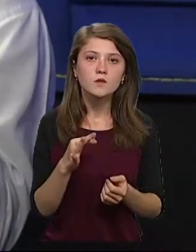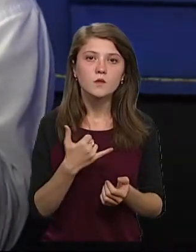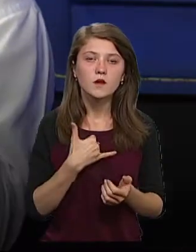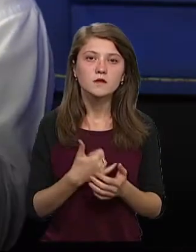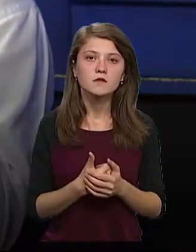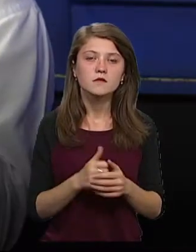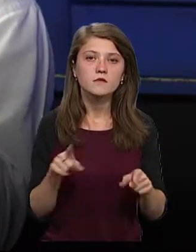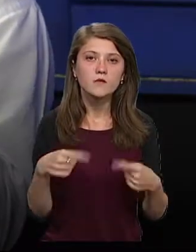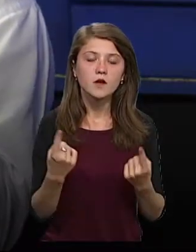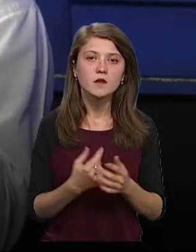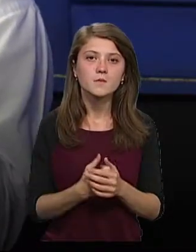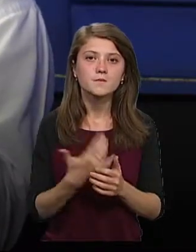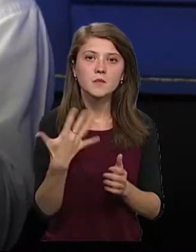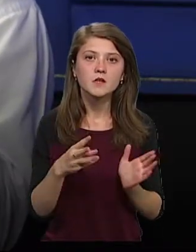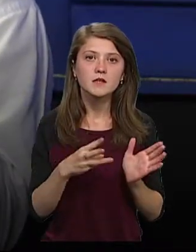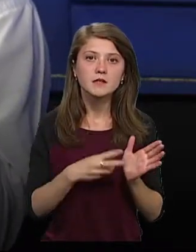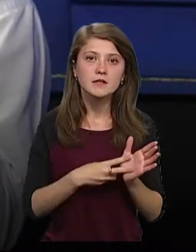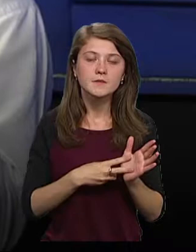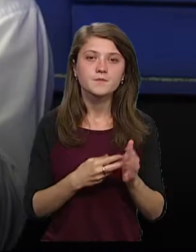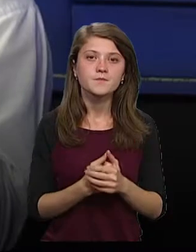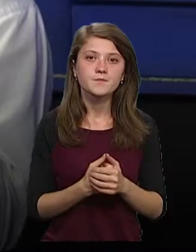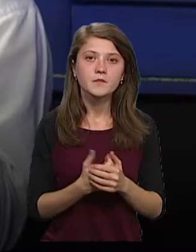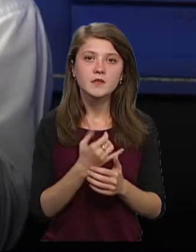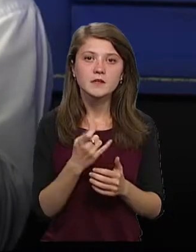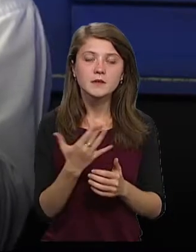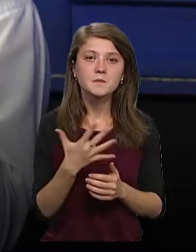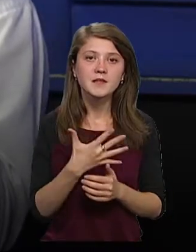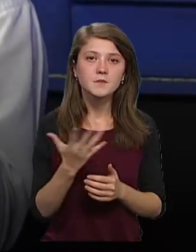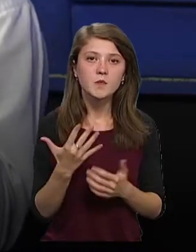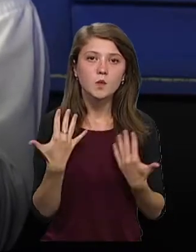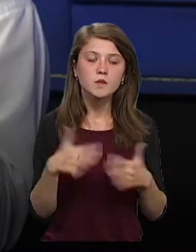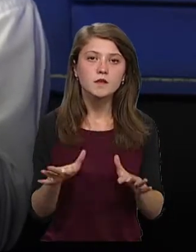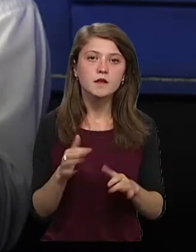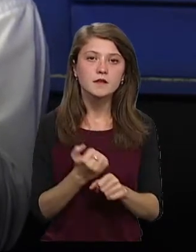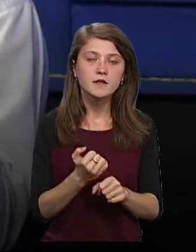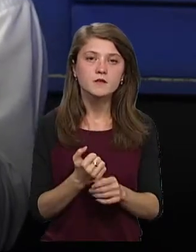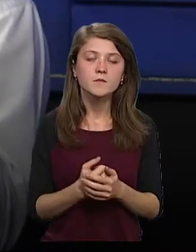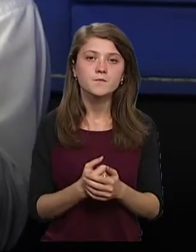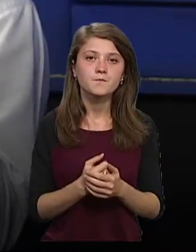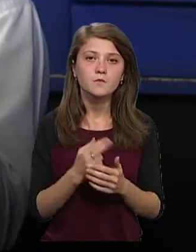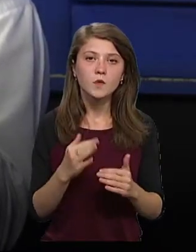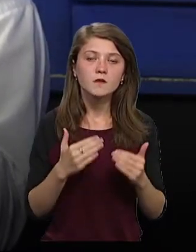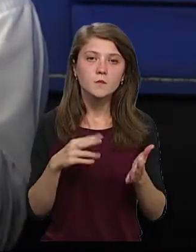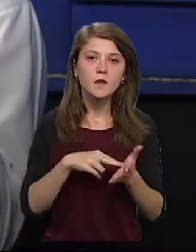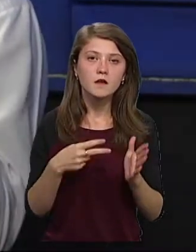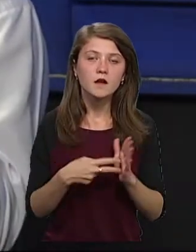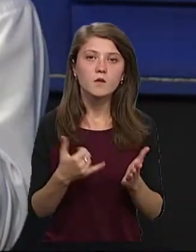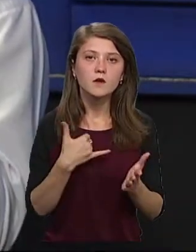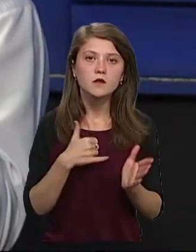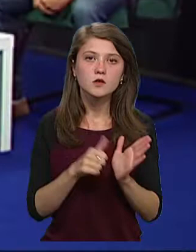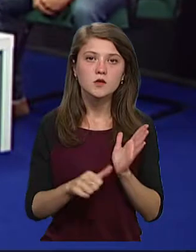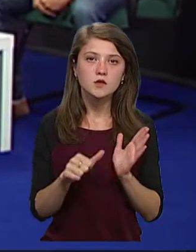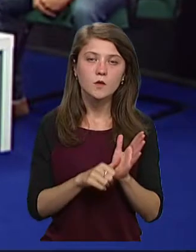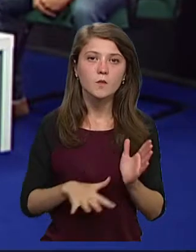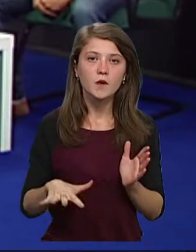зараз створено 57 об'єднаних територіальних громад. Із них 55 вже діють. По перспективному плану у нас 66